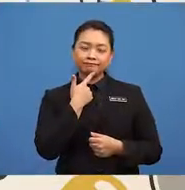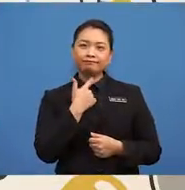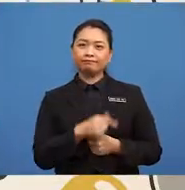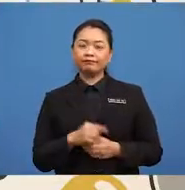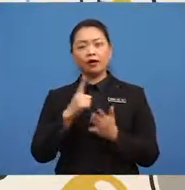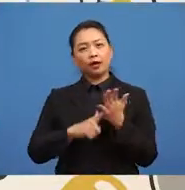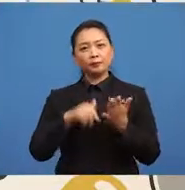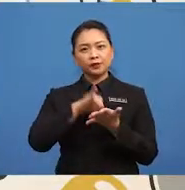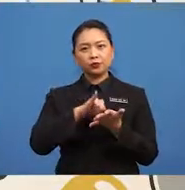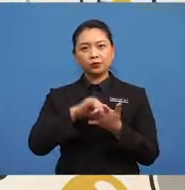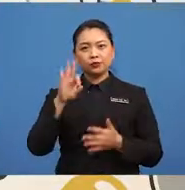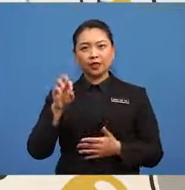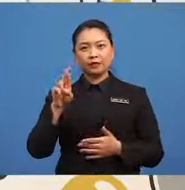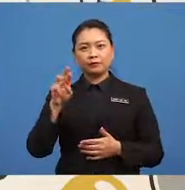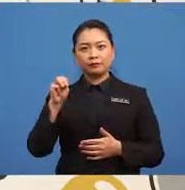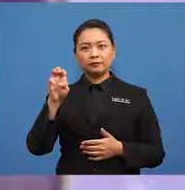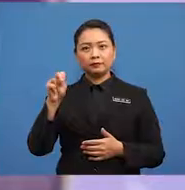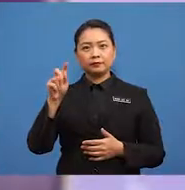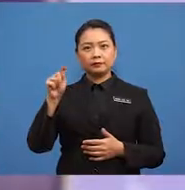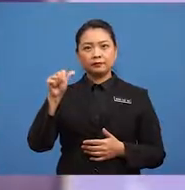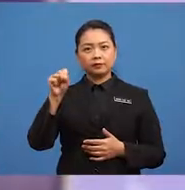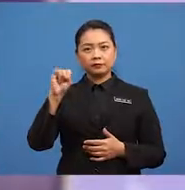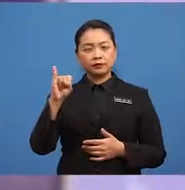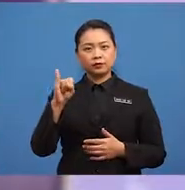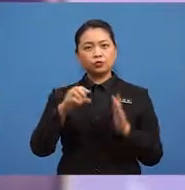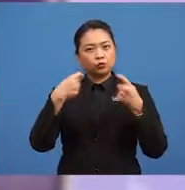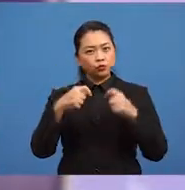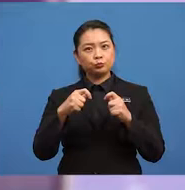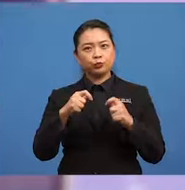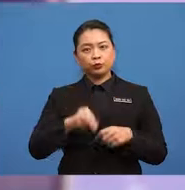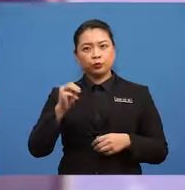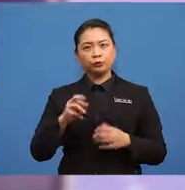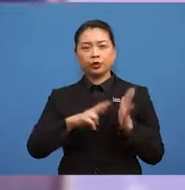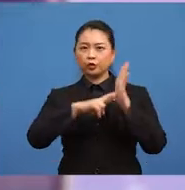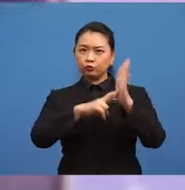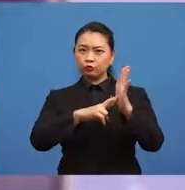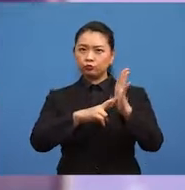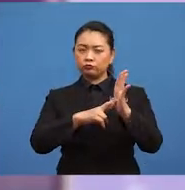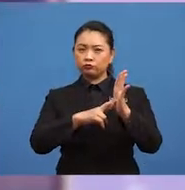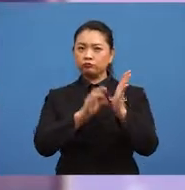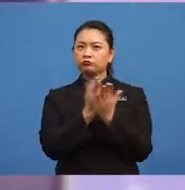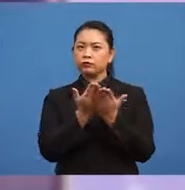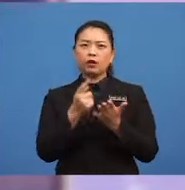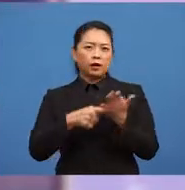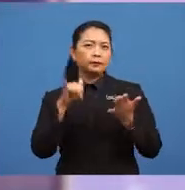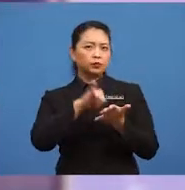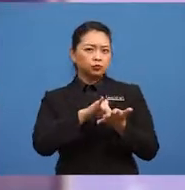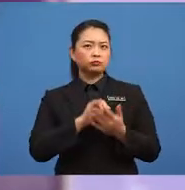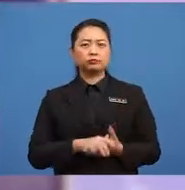Apakah pula fermentasi? Cuba murid-murid rujuk buku teks. Apakah definisi fermentasi?